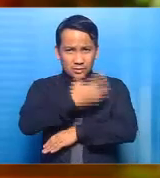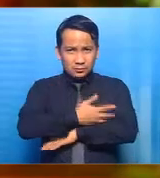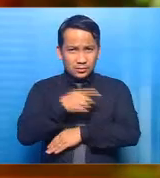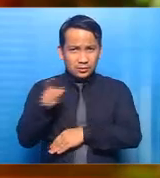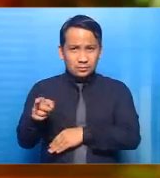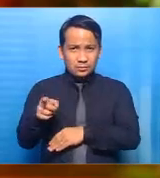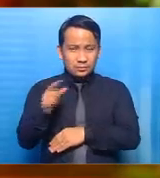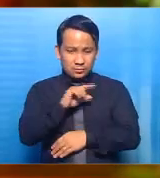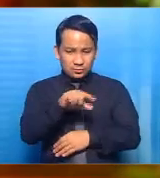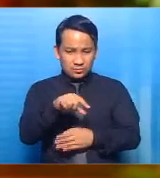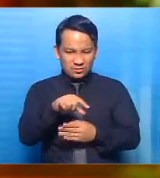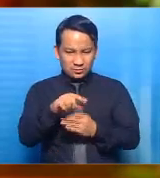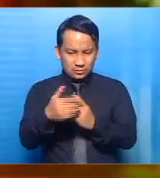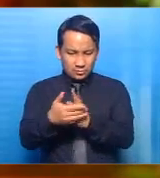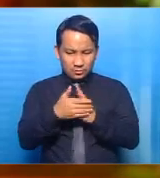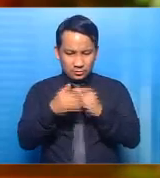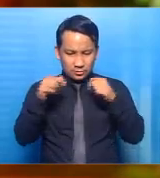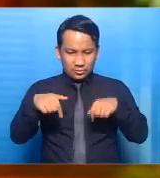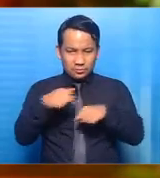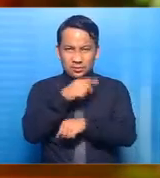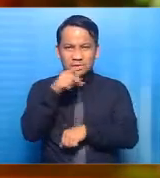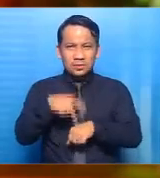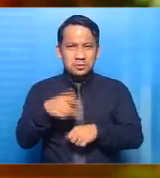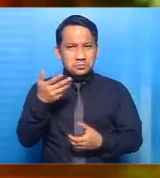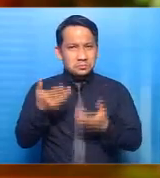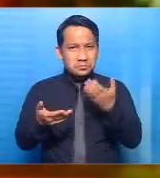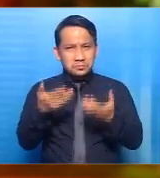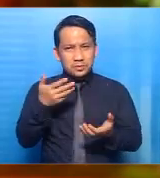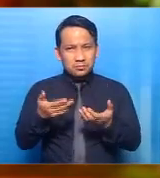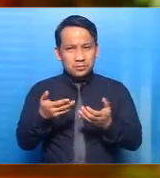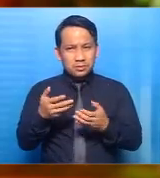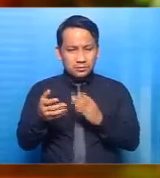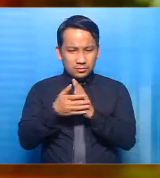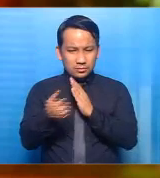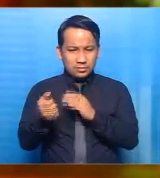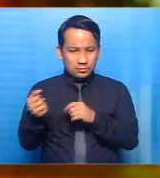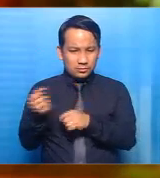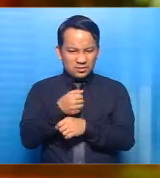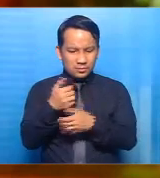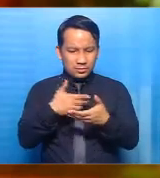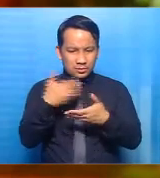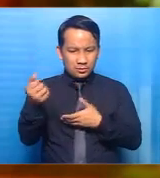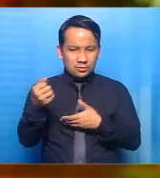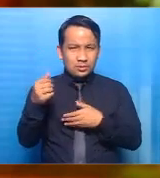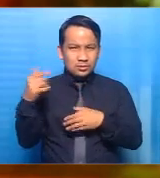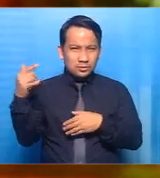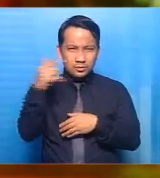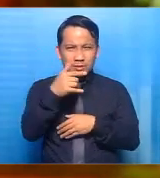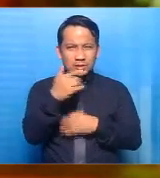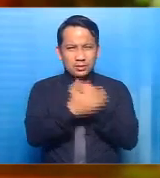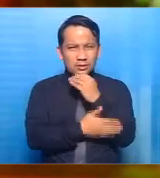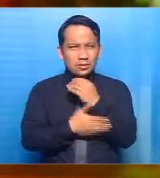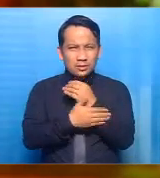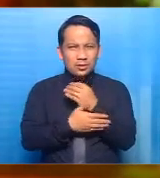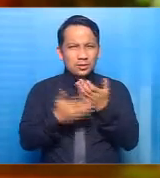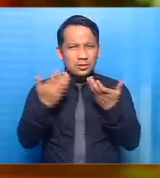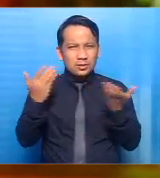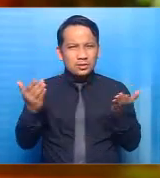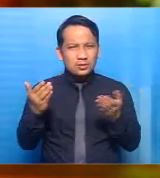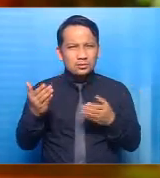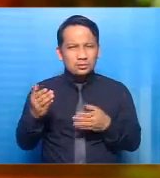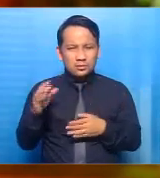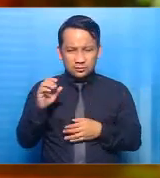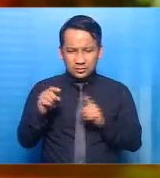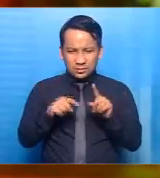kanyang quarantine dito sa bansa. Kaya malaki ang posibilidad na nakuha niya yung virus sa labas ng bansa. Ang hindi malinaw sa ngayon ay itong isa